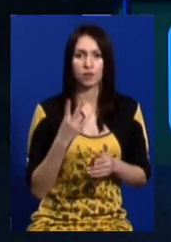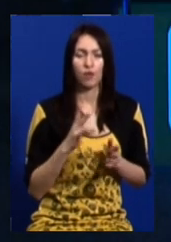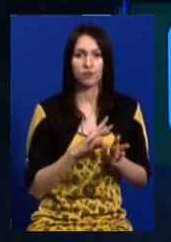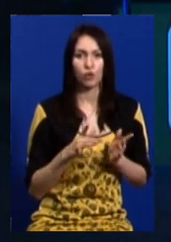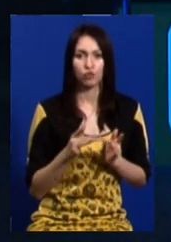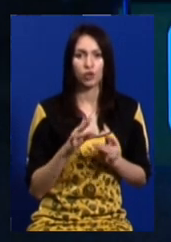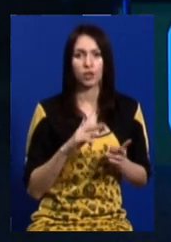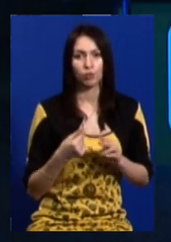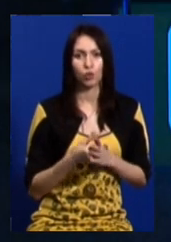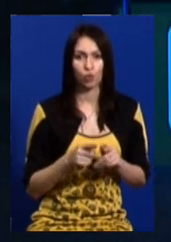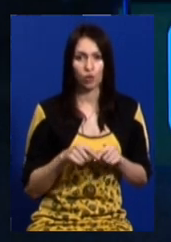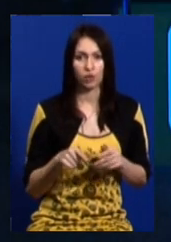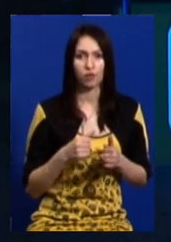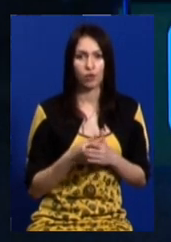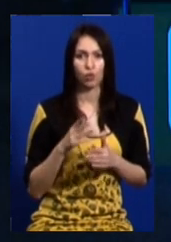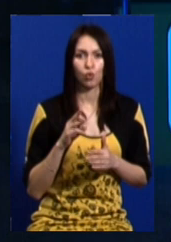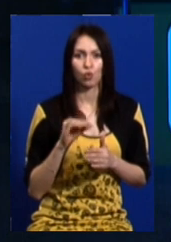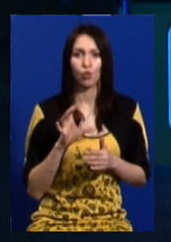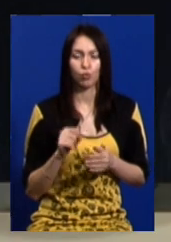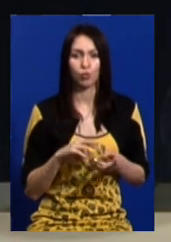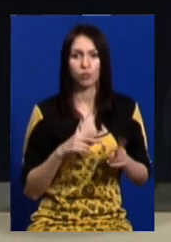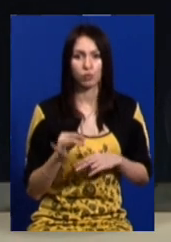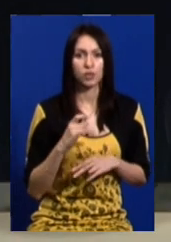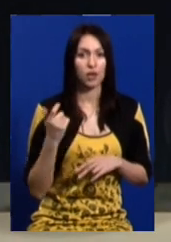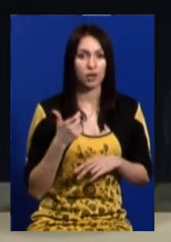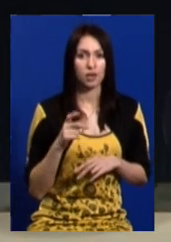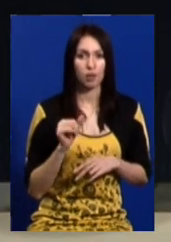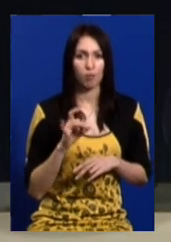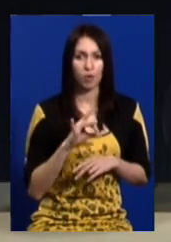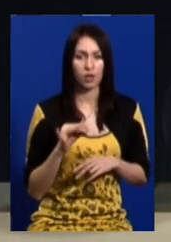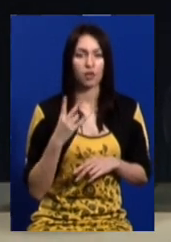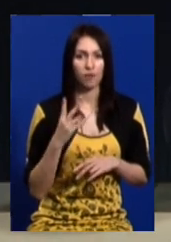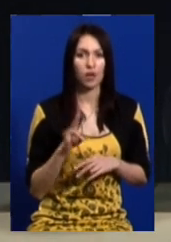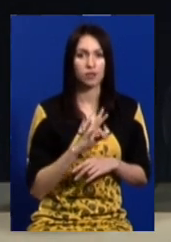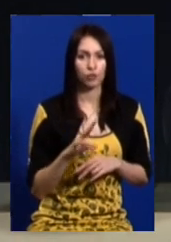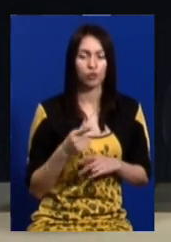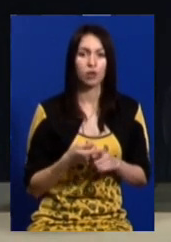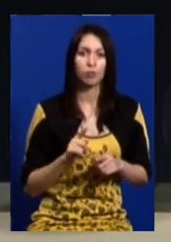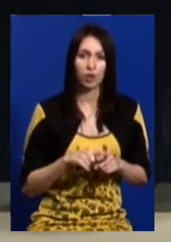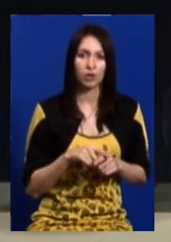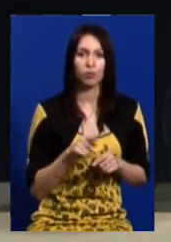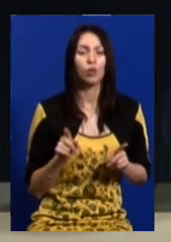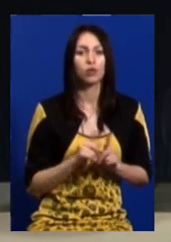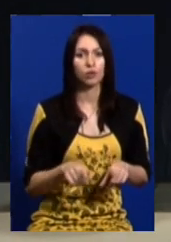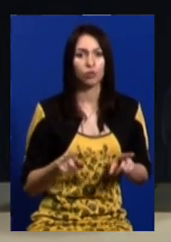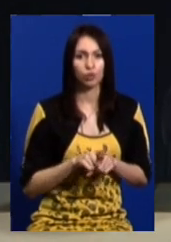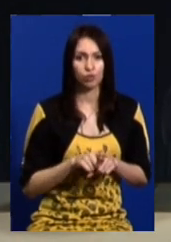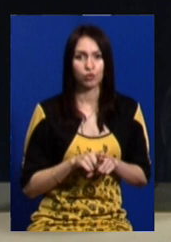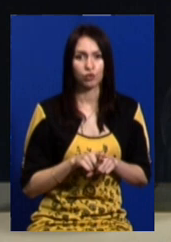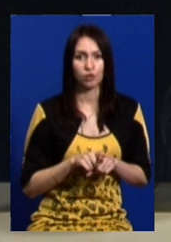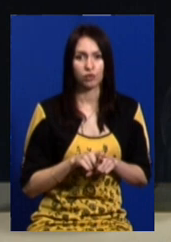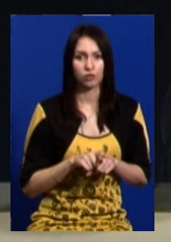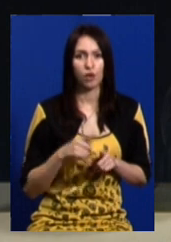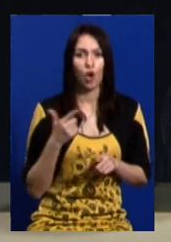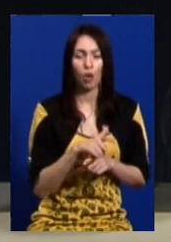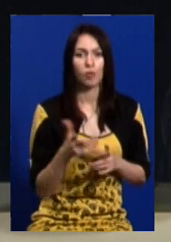цього. До Томоса перейшло з Харківської єпархії 2 священики. Тому вони теж, ті